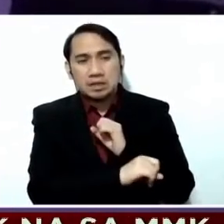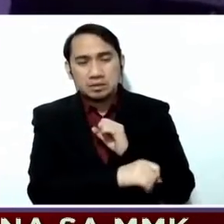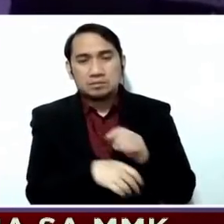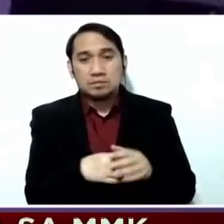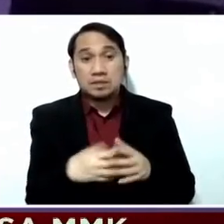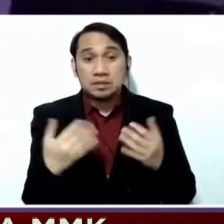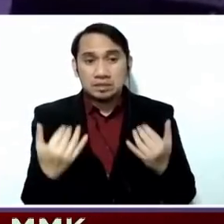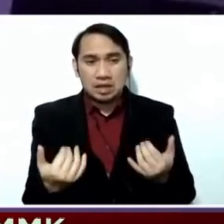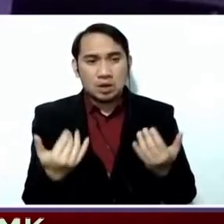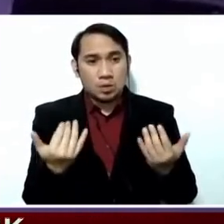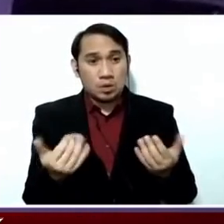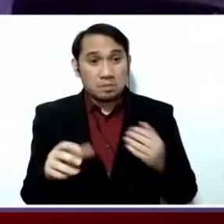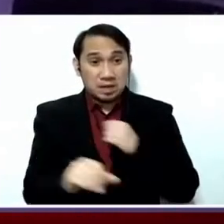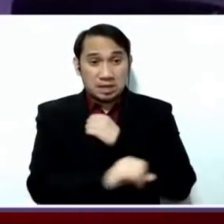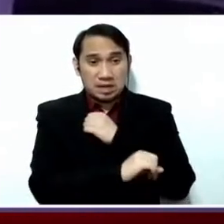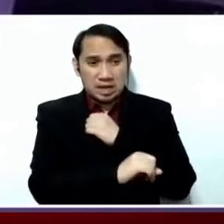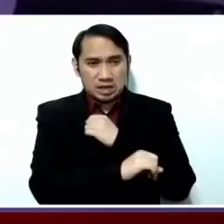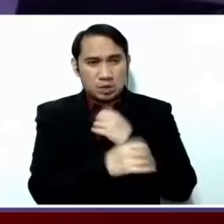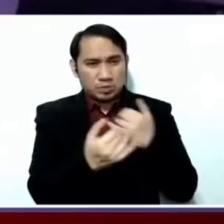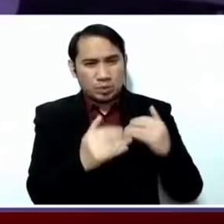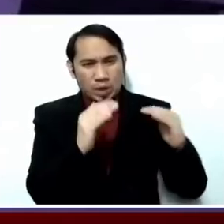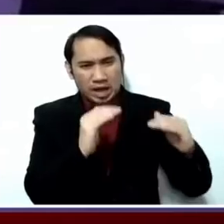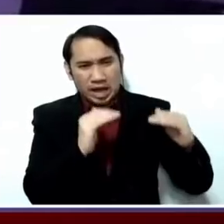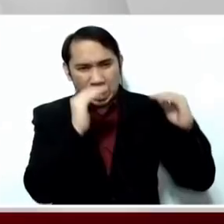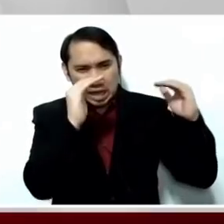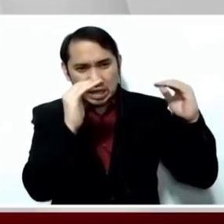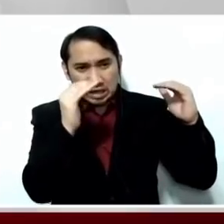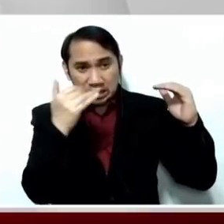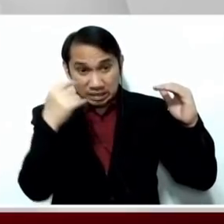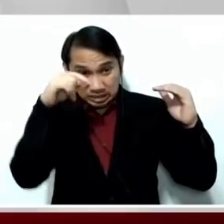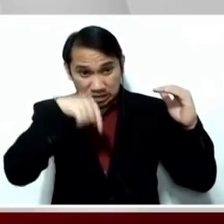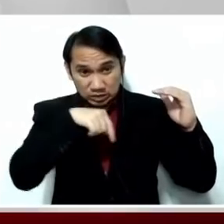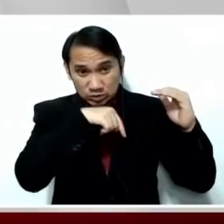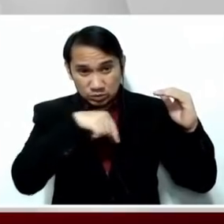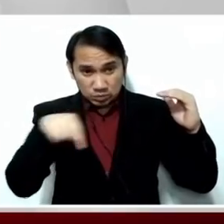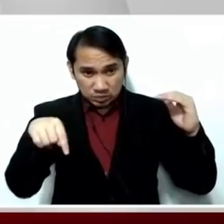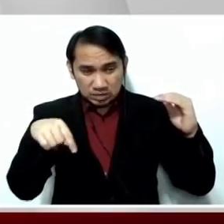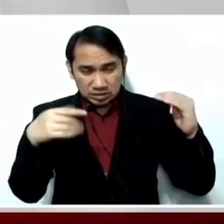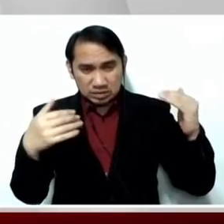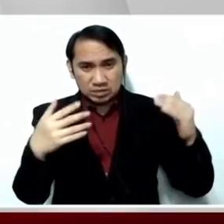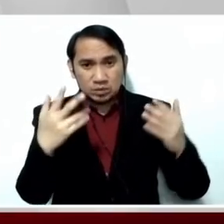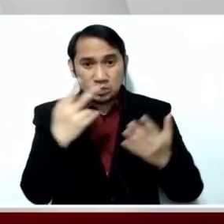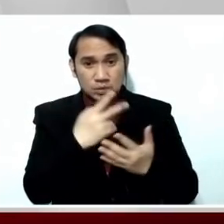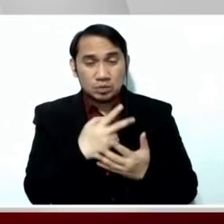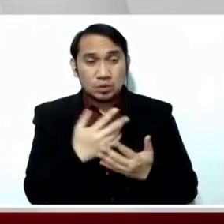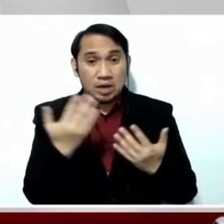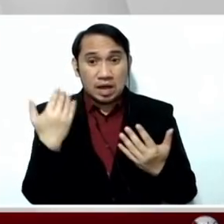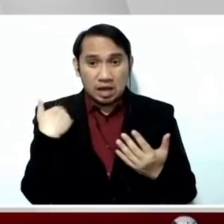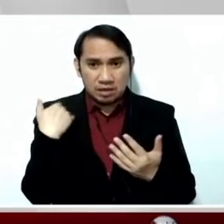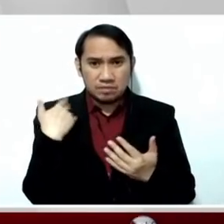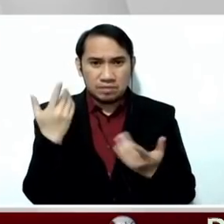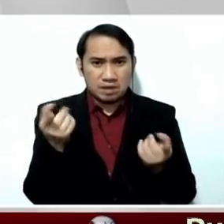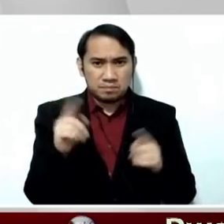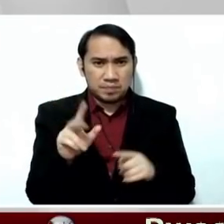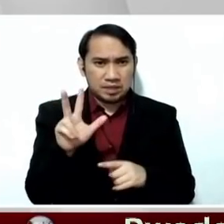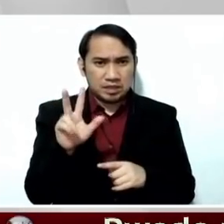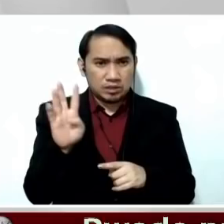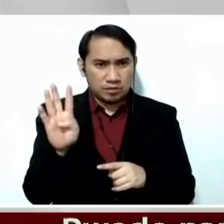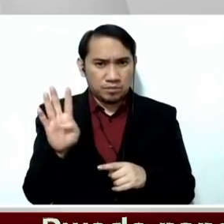tumaas ang kaso ng nakawan sa Metro Manila nitong nagdaang linggo. 34 ang naitalang kaso ng robbery noong katapusan ng